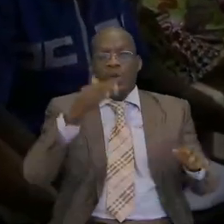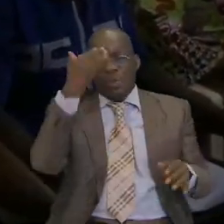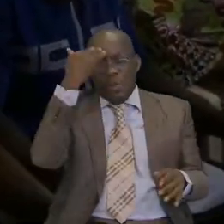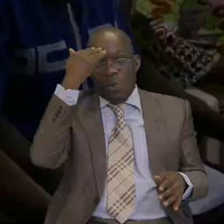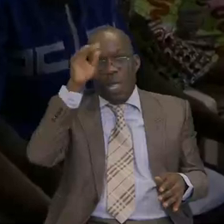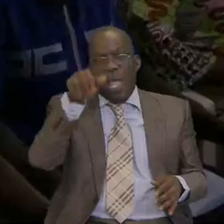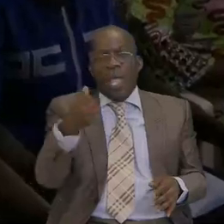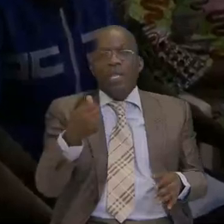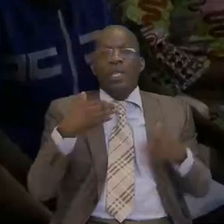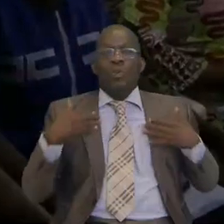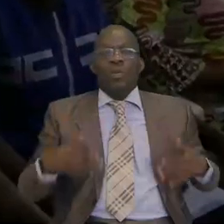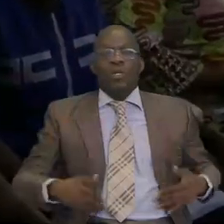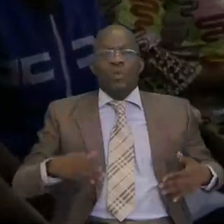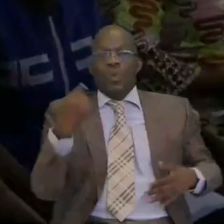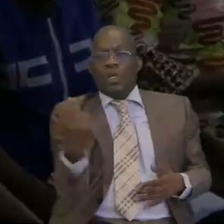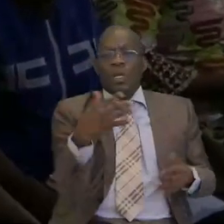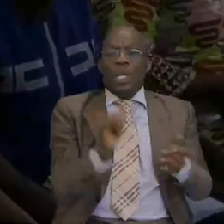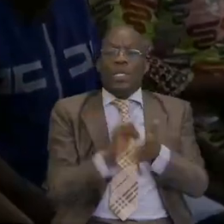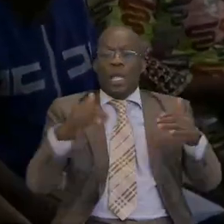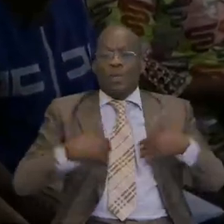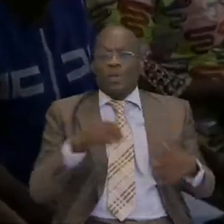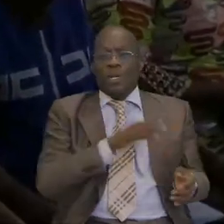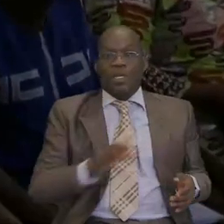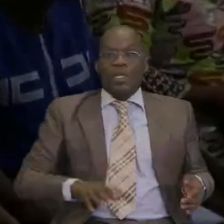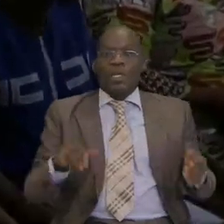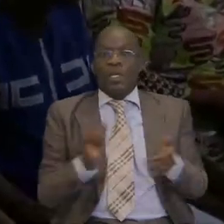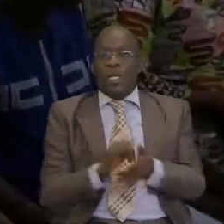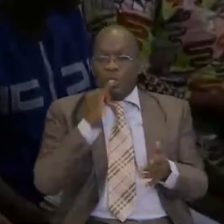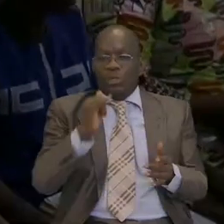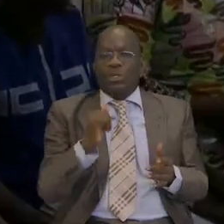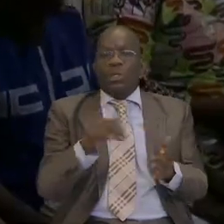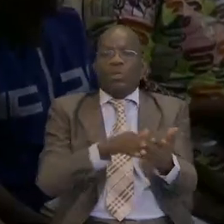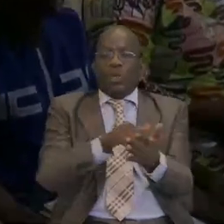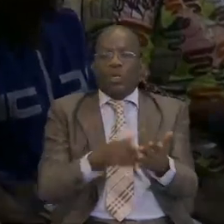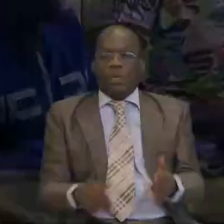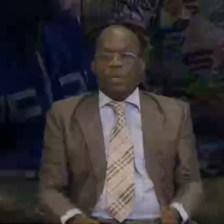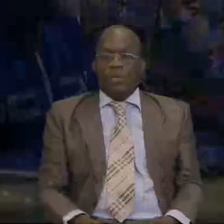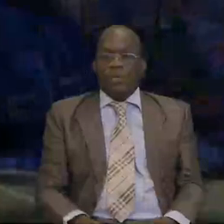Je ne savais pas que quelqu'un qui a Christ est faible. Ah, tu dis que tu es faible, je vais t'avoir maintenant.